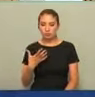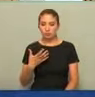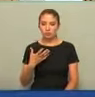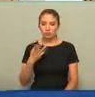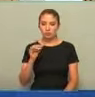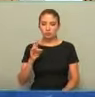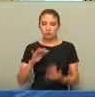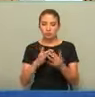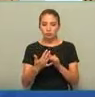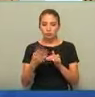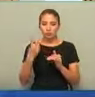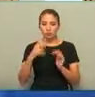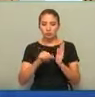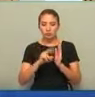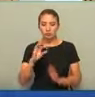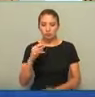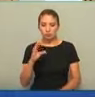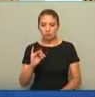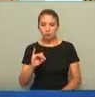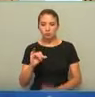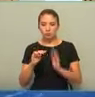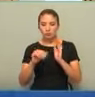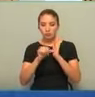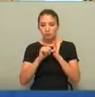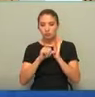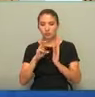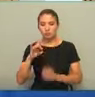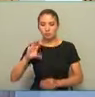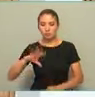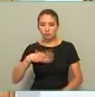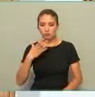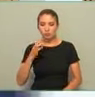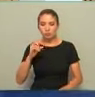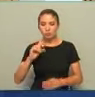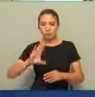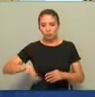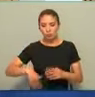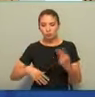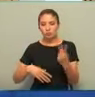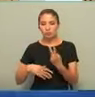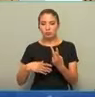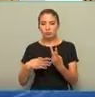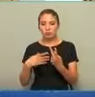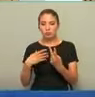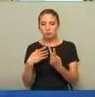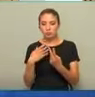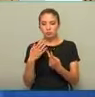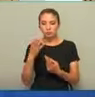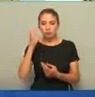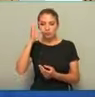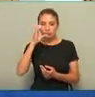мешіт, 6 медресе болған. Бұл Бұхарадан кейінгі ілім мекені осында. Бүтін Қазақстандың, даже